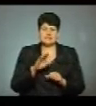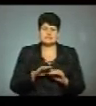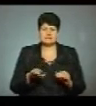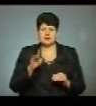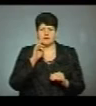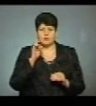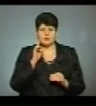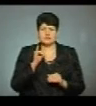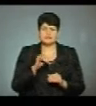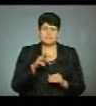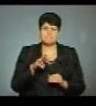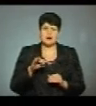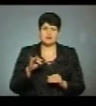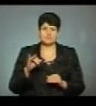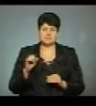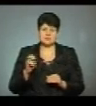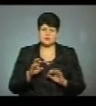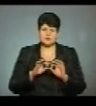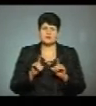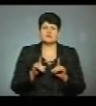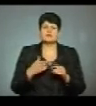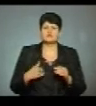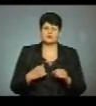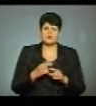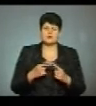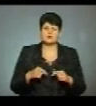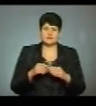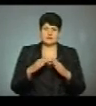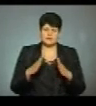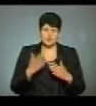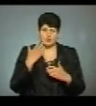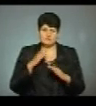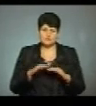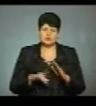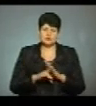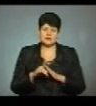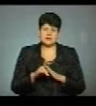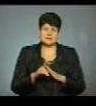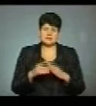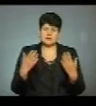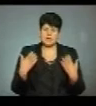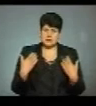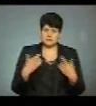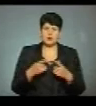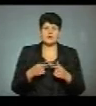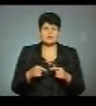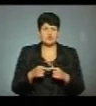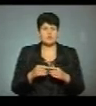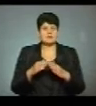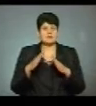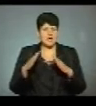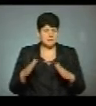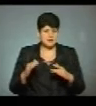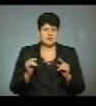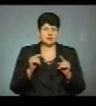Інна Марушинська розповіла, для чого вона організувала цей табір. Коли починаються діток канікули, ми організовуємо табір для того,